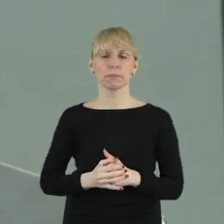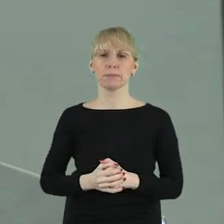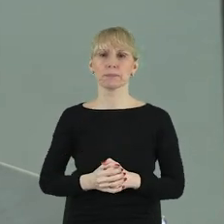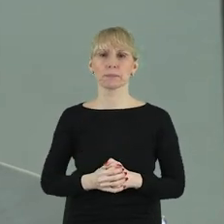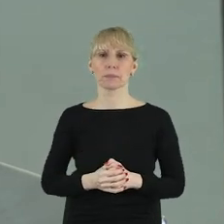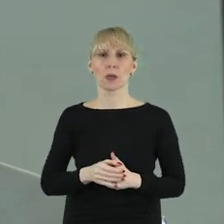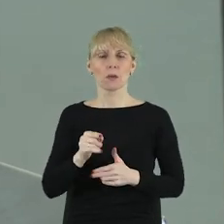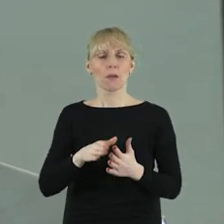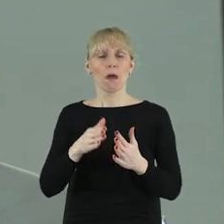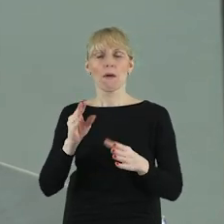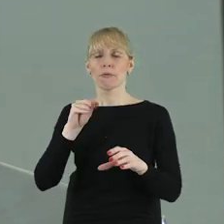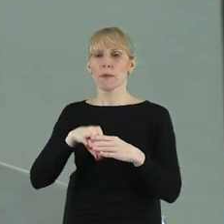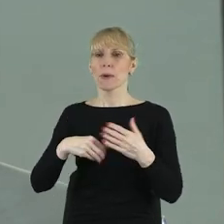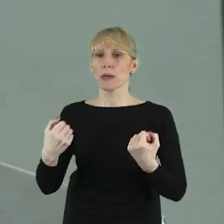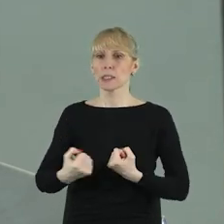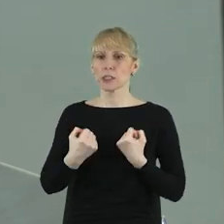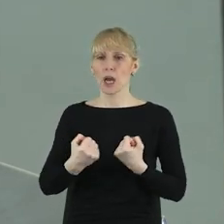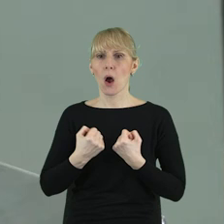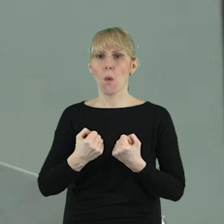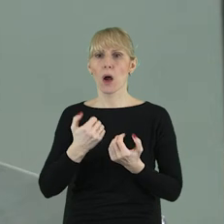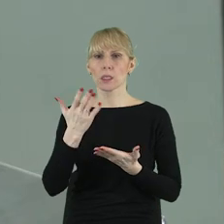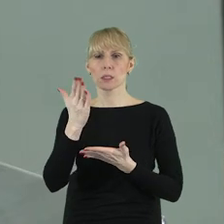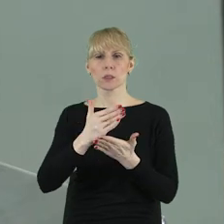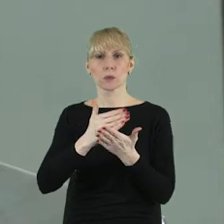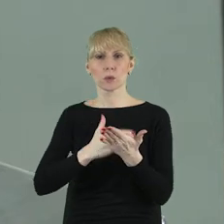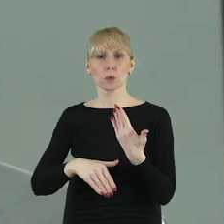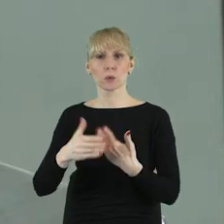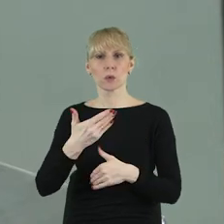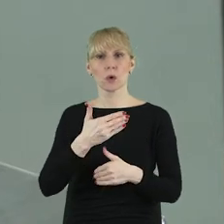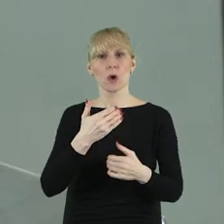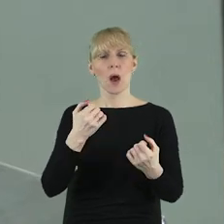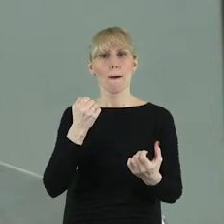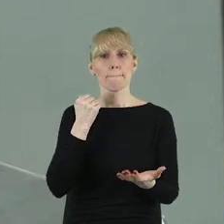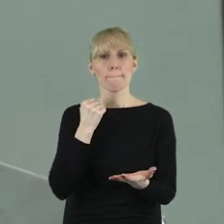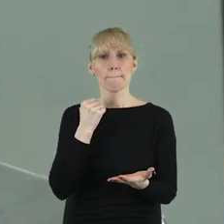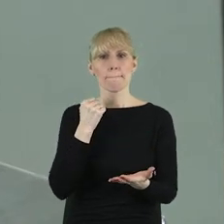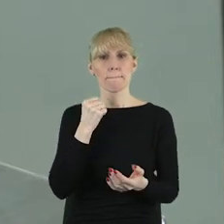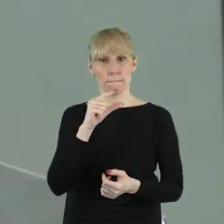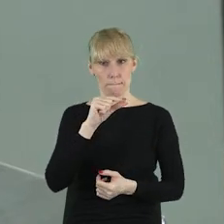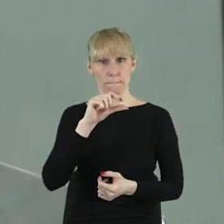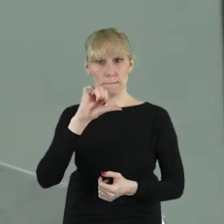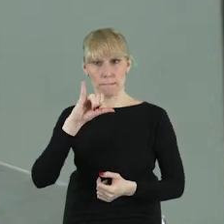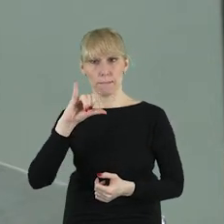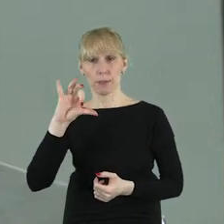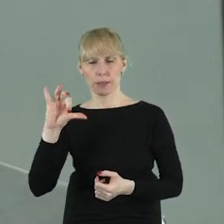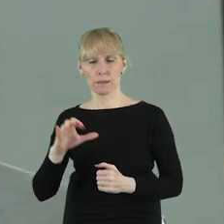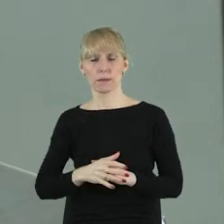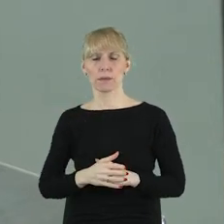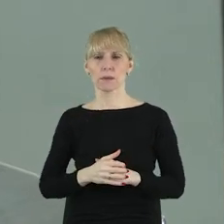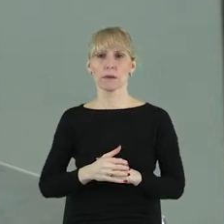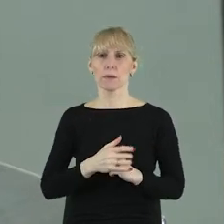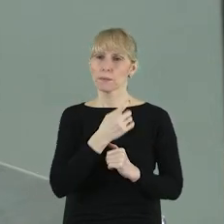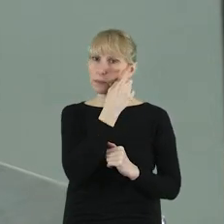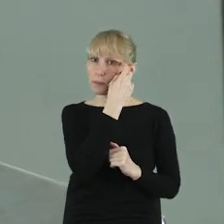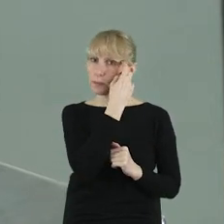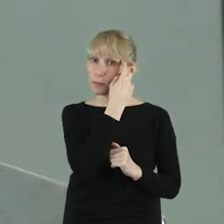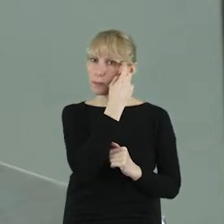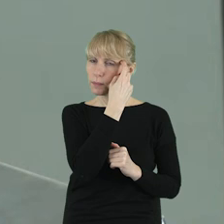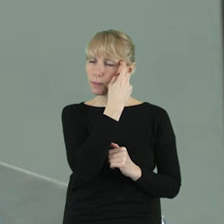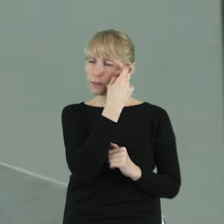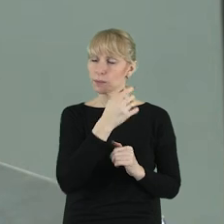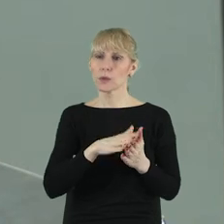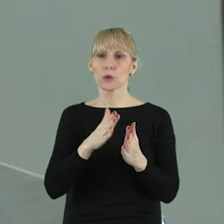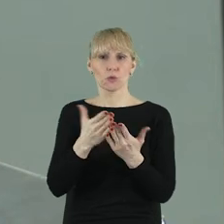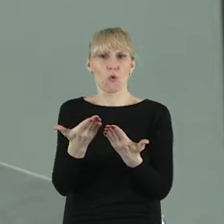tym, że działania struktur Prawa i Sprawiedliwości niosą są ryzyko, przynajmniej